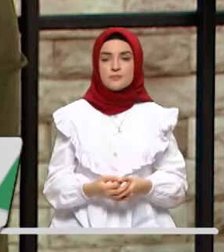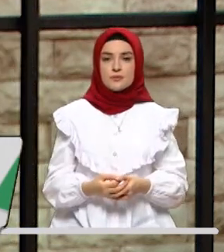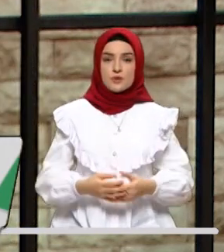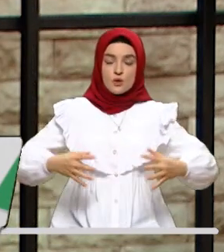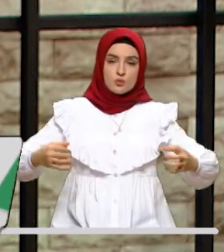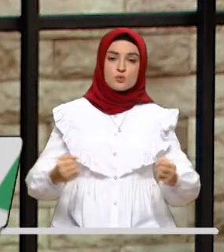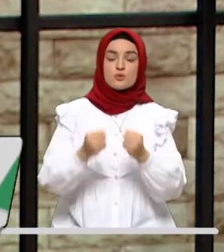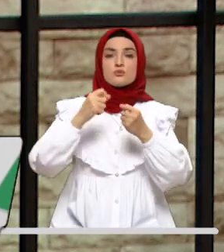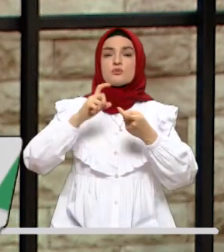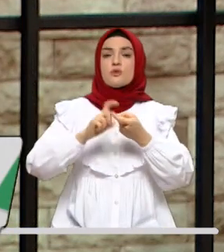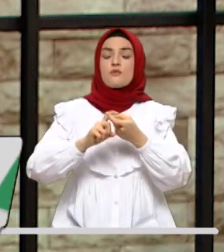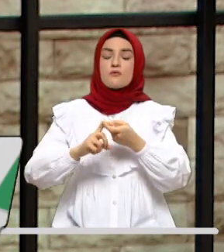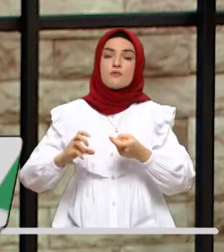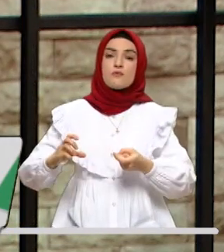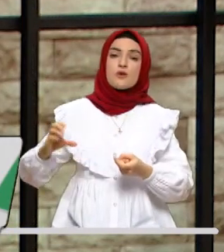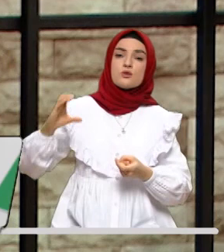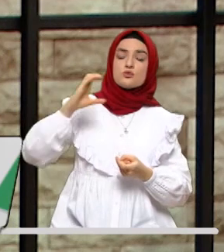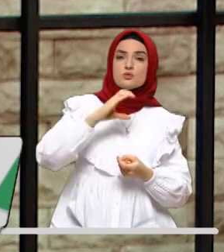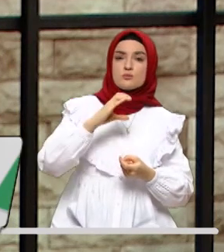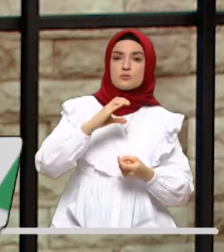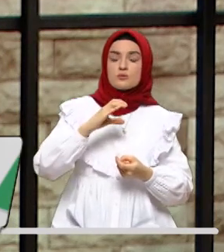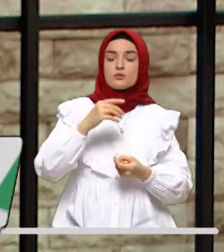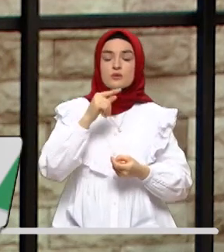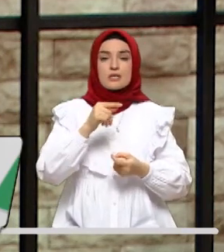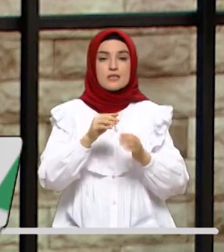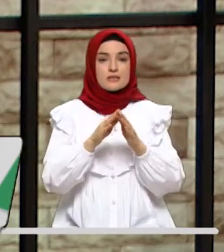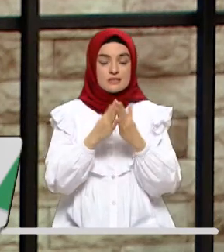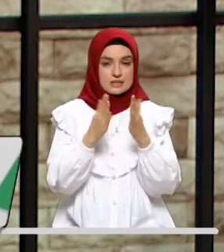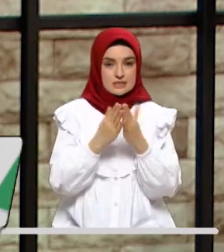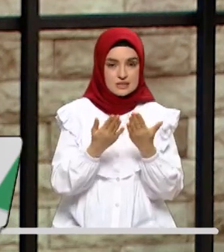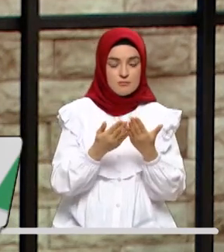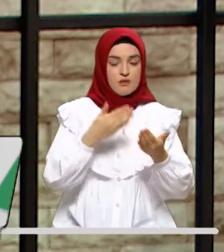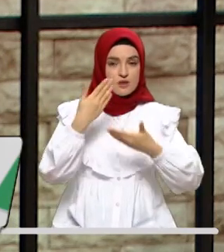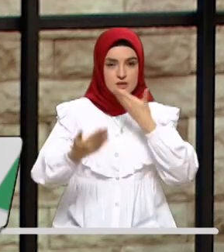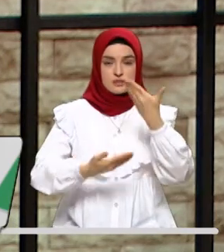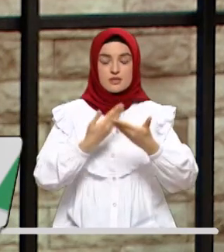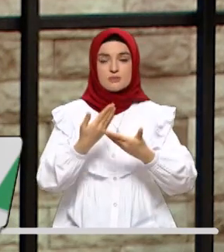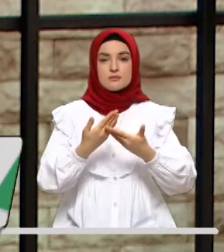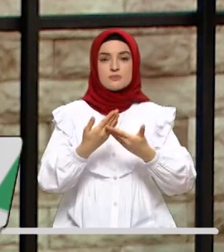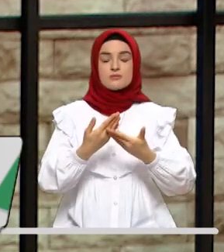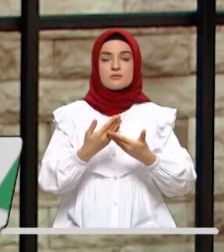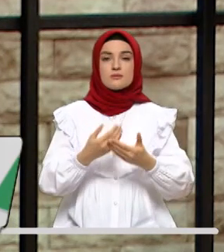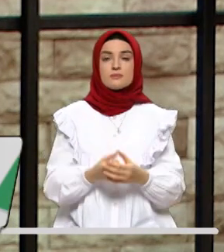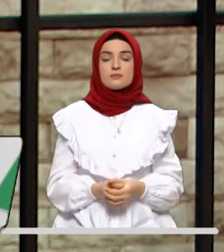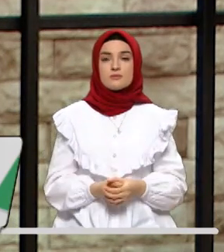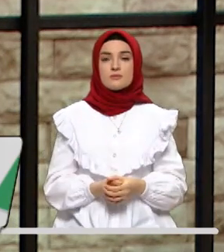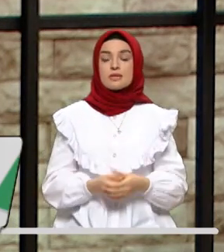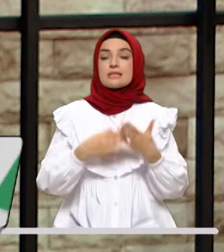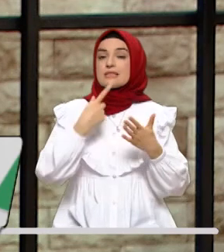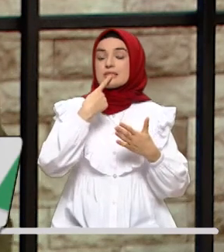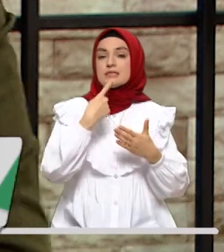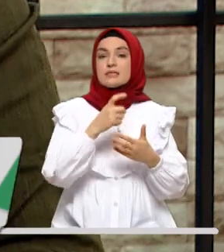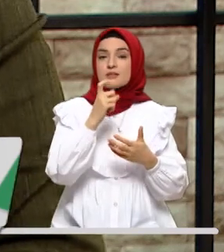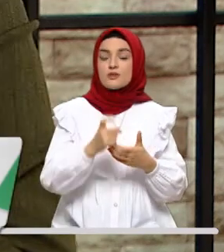Kurtuluşun ve Cumhuriyetin Manevi Mimarları adlı kitabını tanıttınız. Hı hı. Bakın Cemal Kutay, Mithat Cemal Kutay ne diyor? Diyor